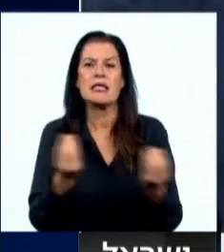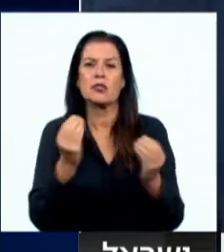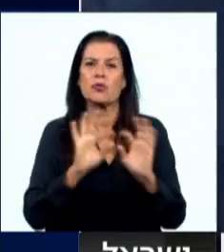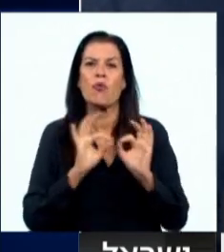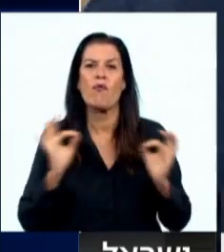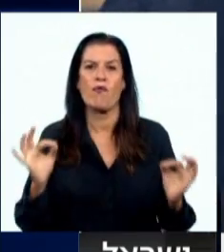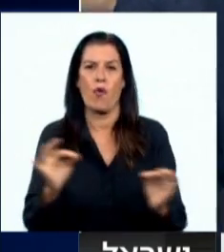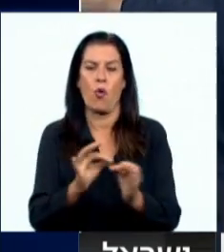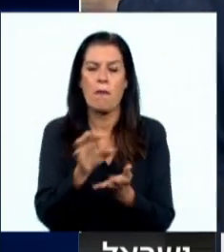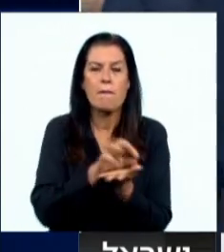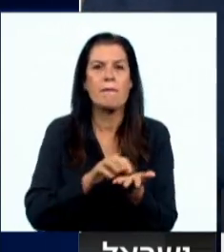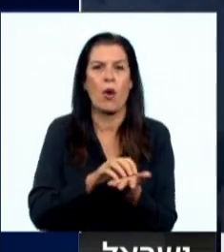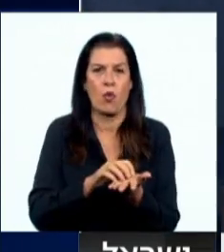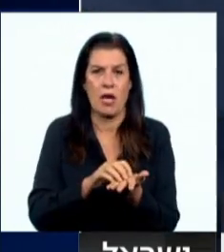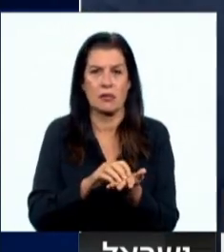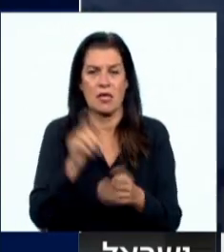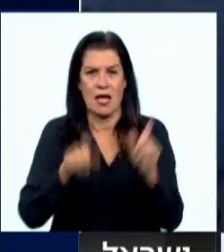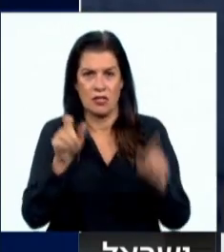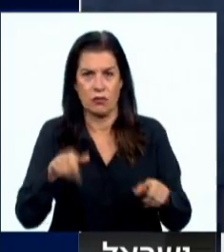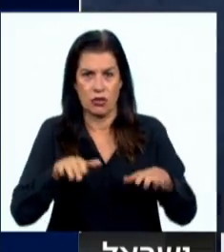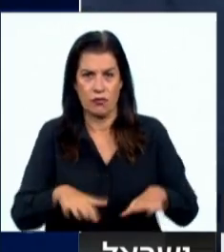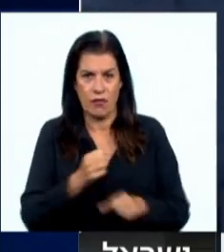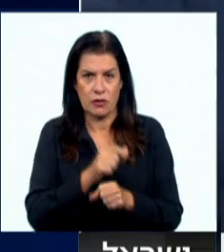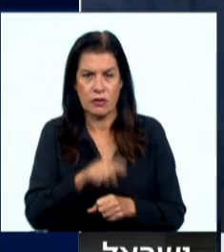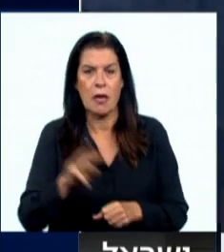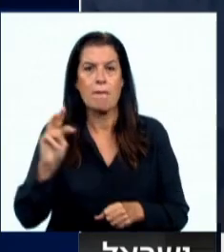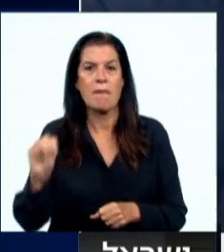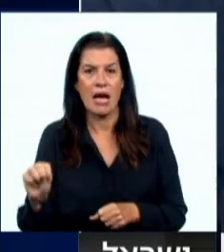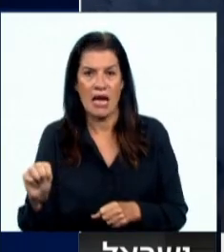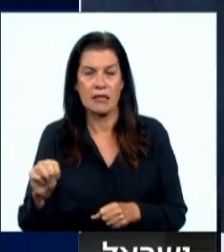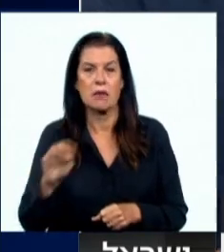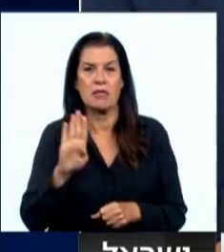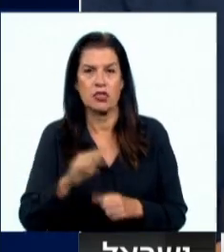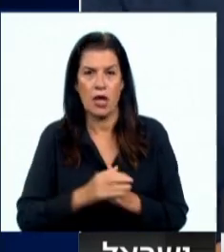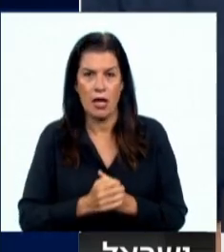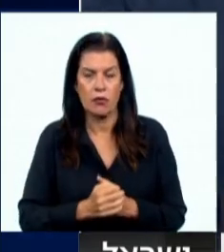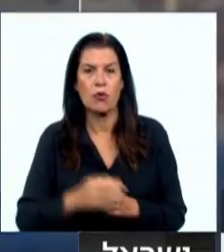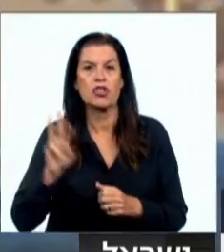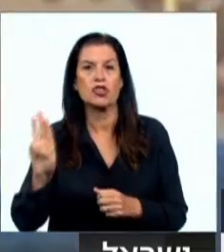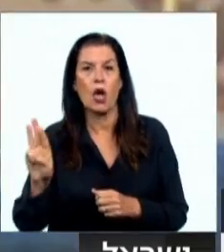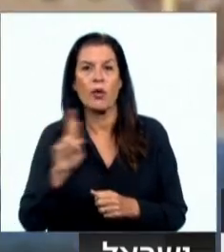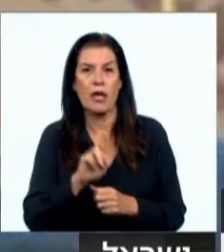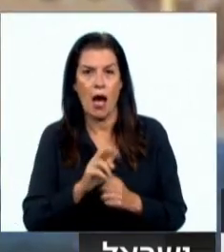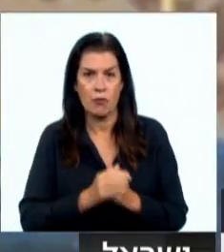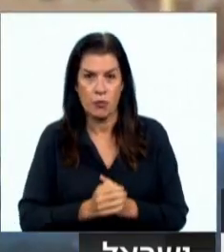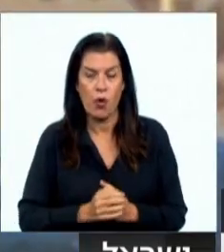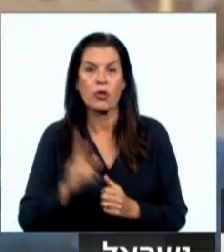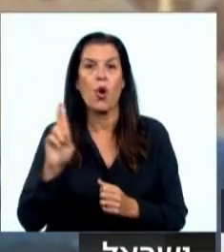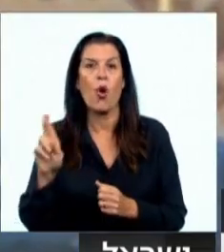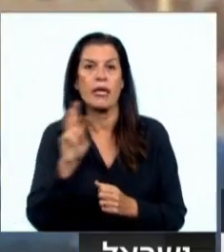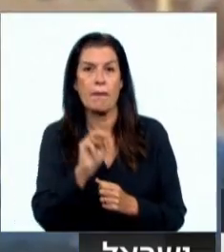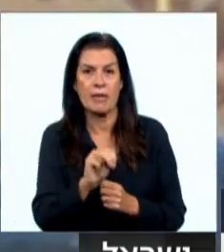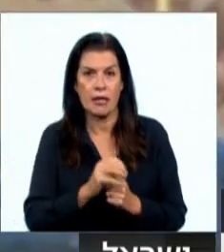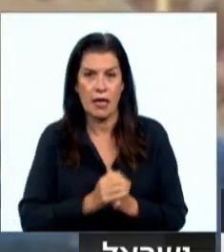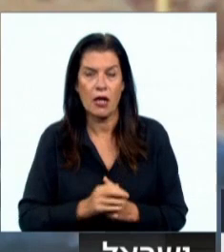האנשים שישבו ועשו את זה, זה מרגלית בג'רנו, שרון רפופורט, רוני מיקל, רותי פרנסדוף